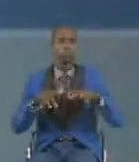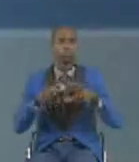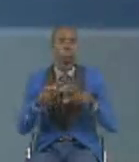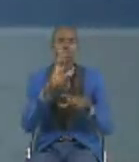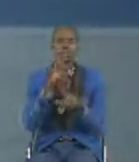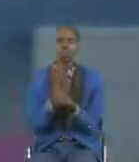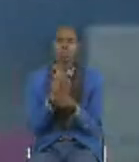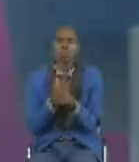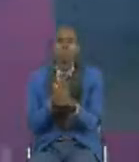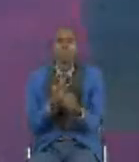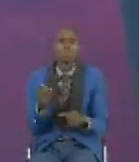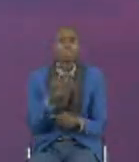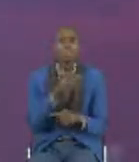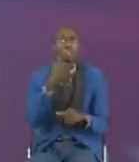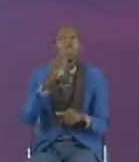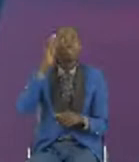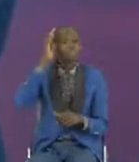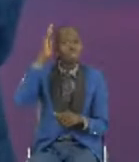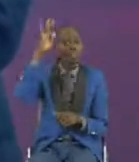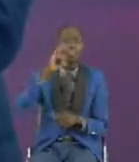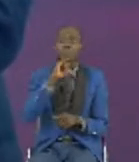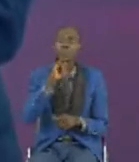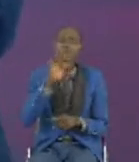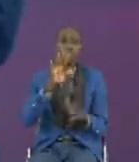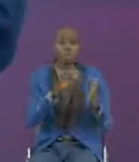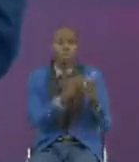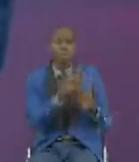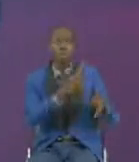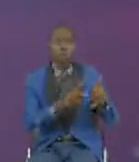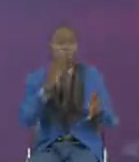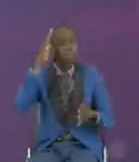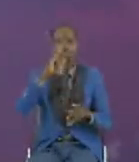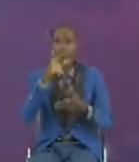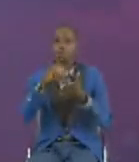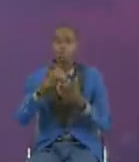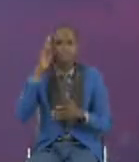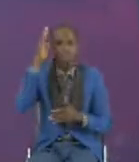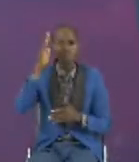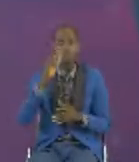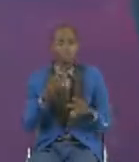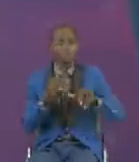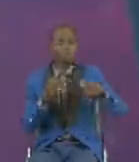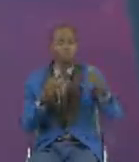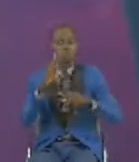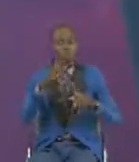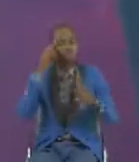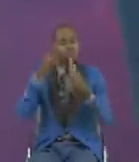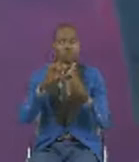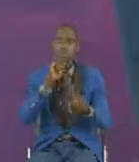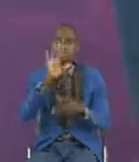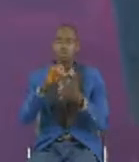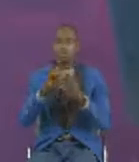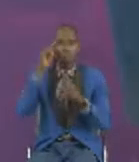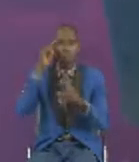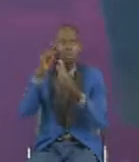les suivais, la destinée, leur destinée n'est pas ta destinée. Le plan de Dieu pour ta vie n'est pas le